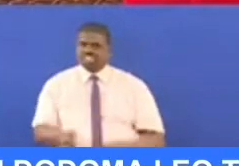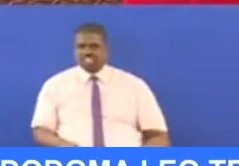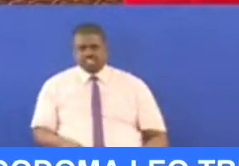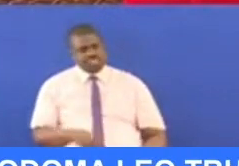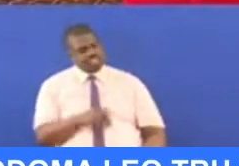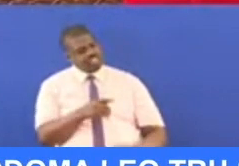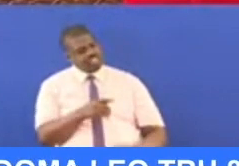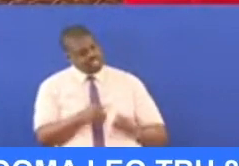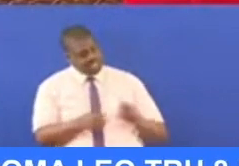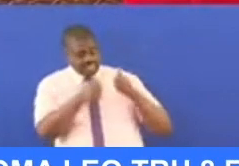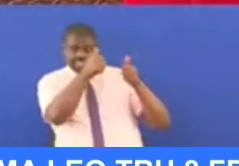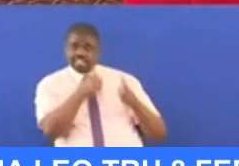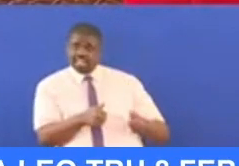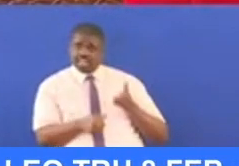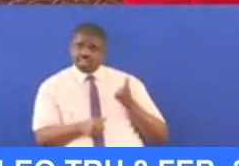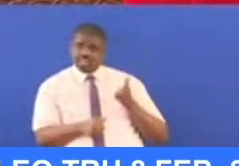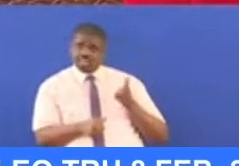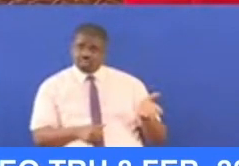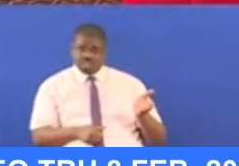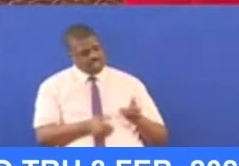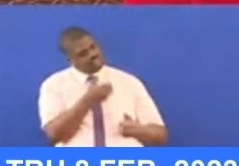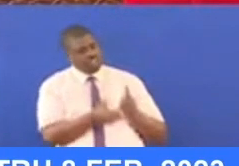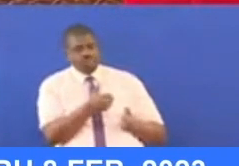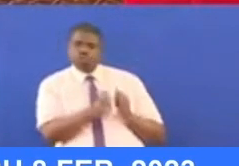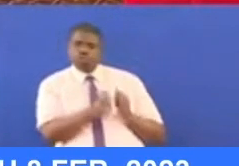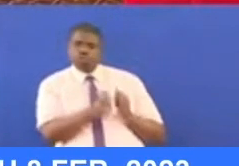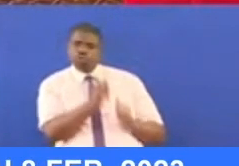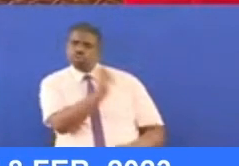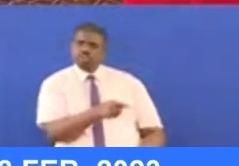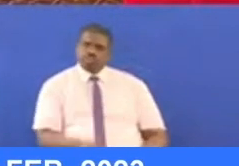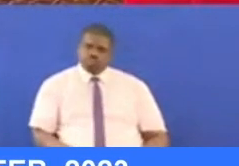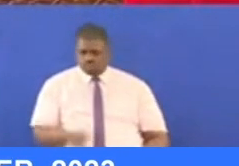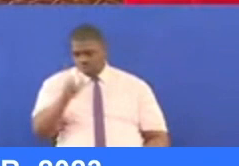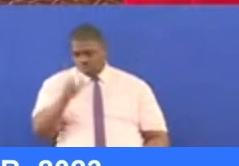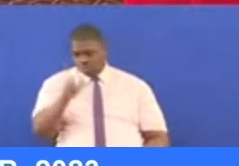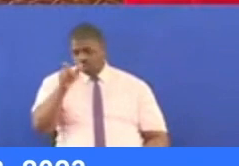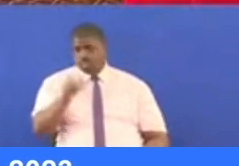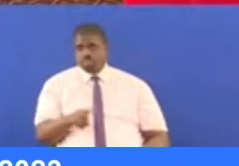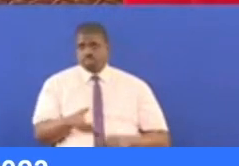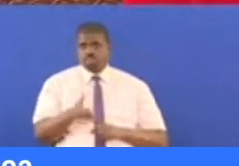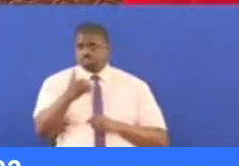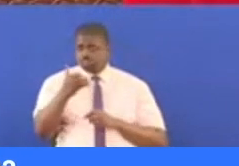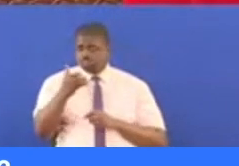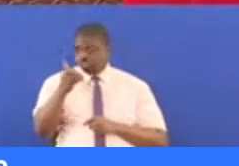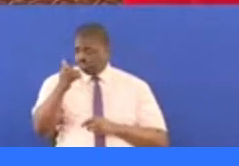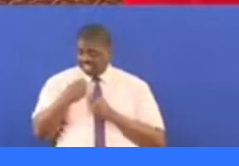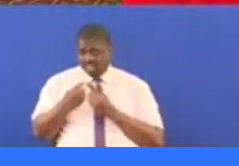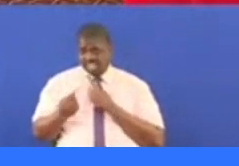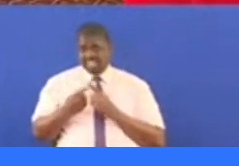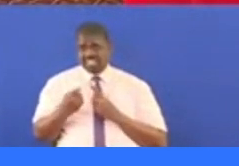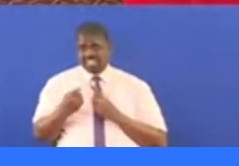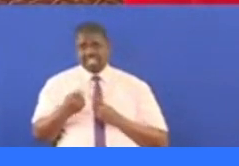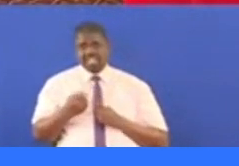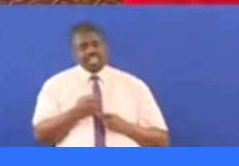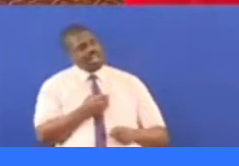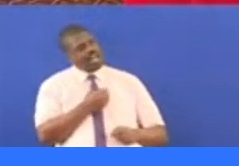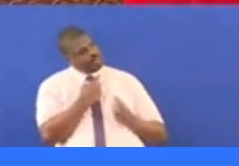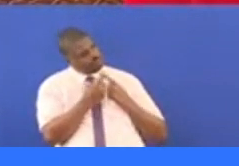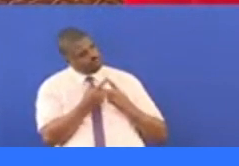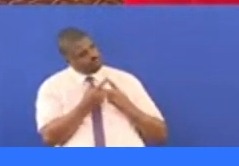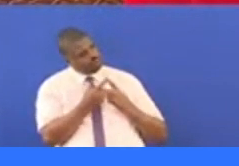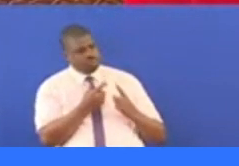zinapotoka zinakuwa na changamoto. Msemaji aliyotangulia Mheshimiwa Ole Kaita hapa amezungumzia ni namna gani bora